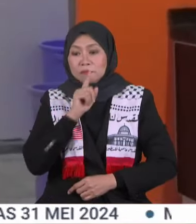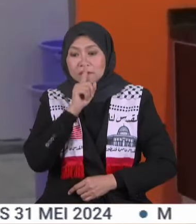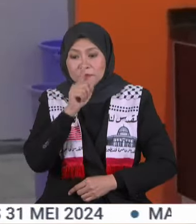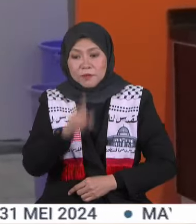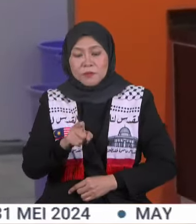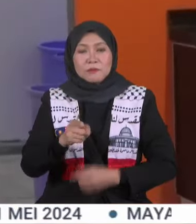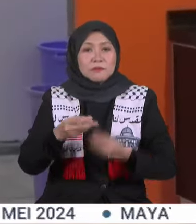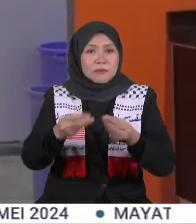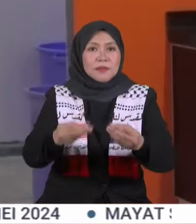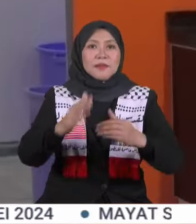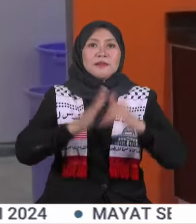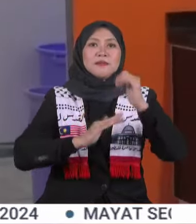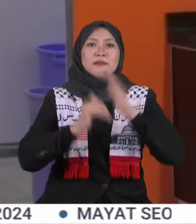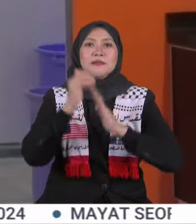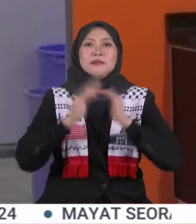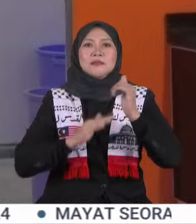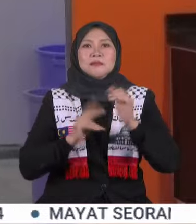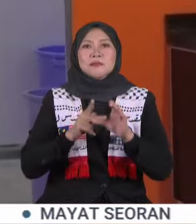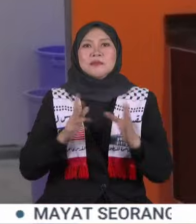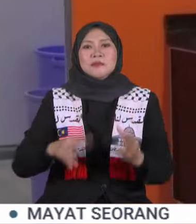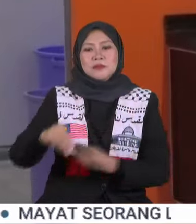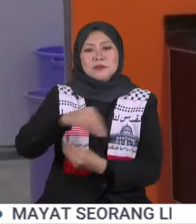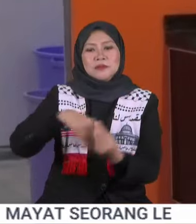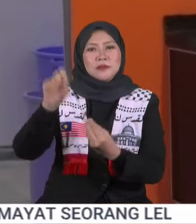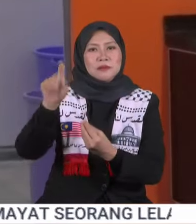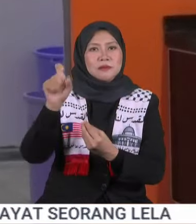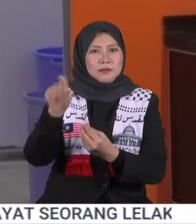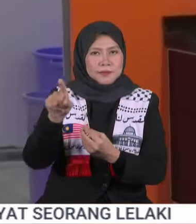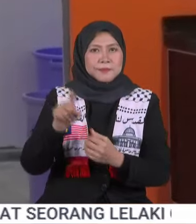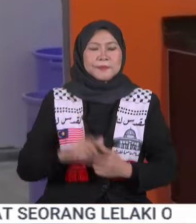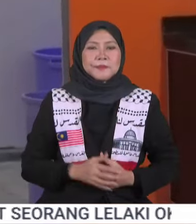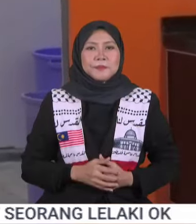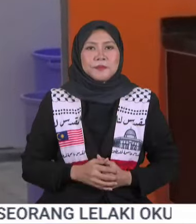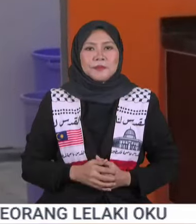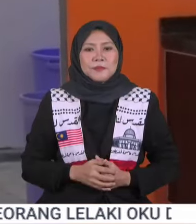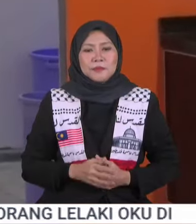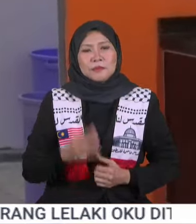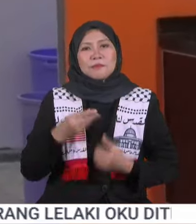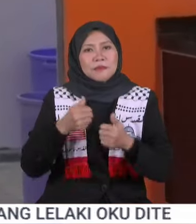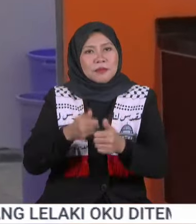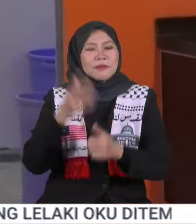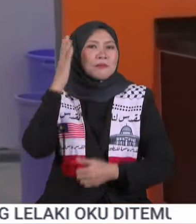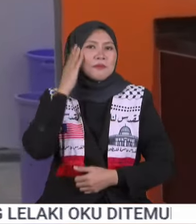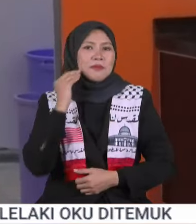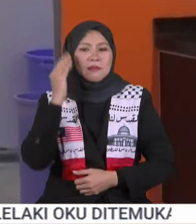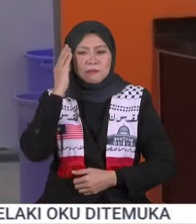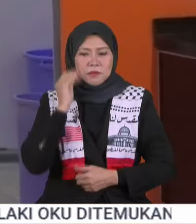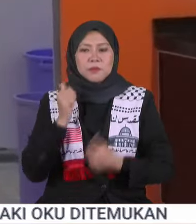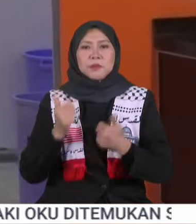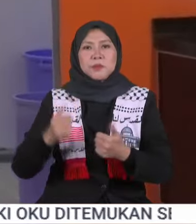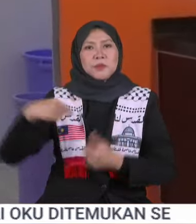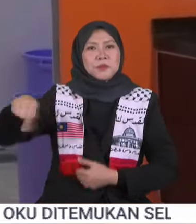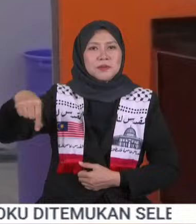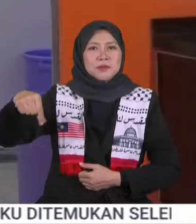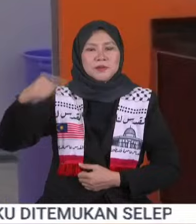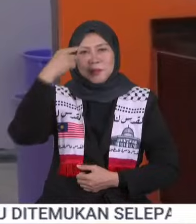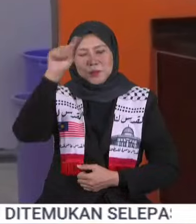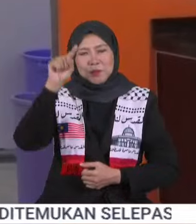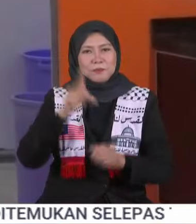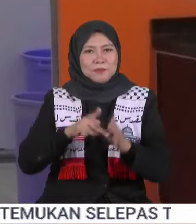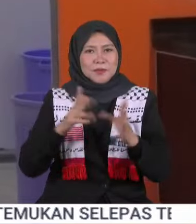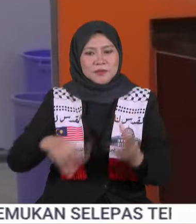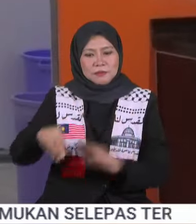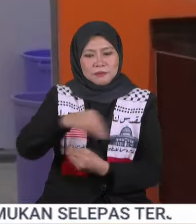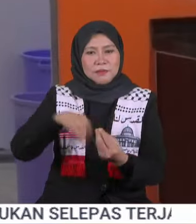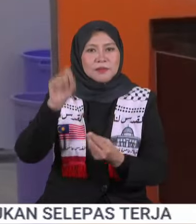memastikan keselesaan para jemaah haji bagi musim kali ini, sekaligus memberikan pengalaman yang lebih berharga buat para Dhuyufur Rahman.